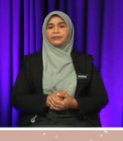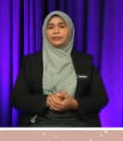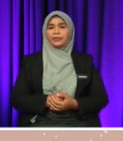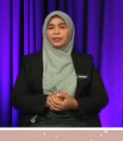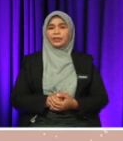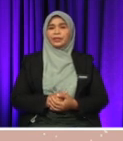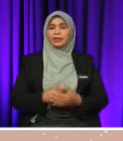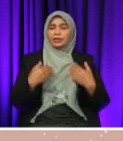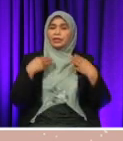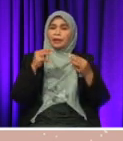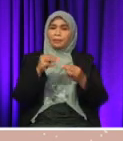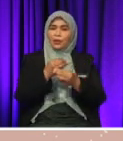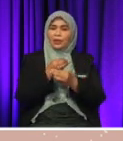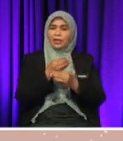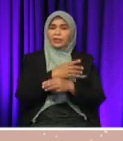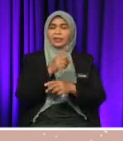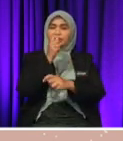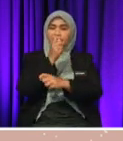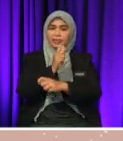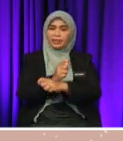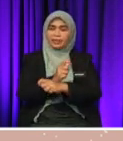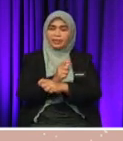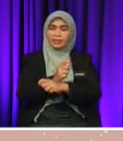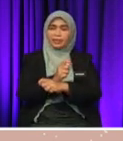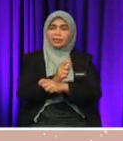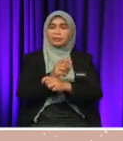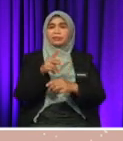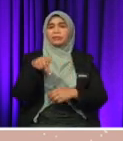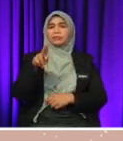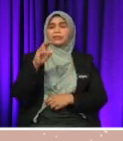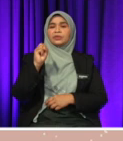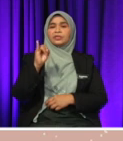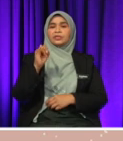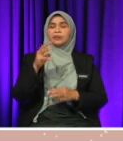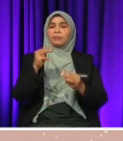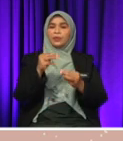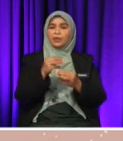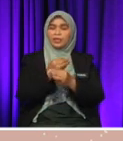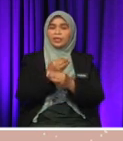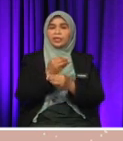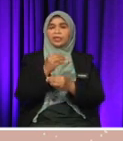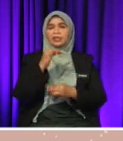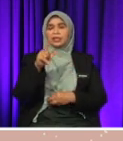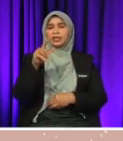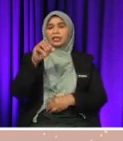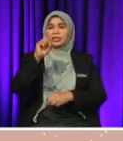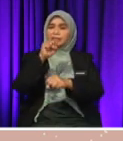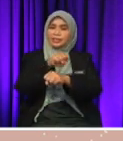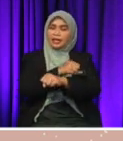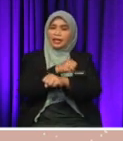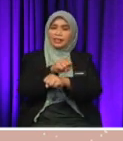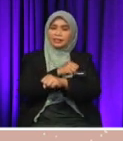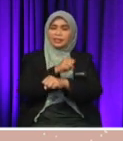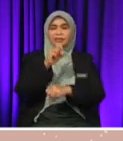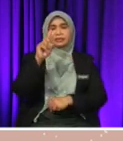puisi tradisional sebut saja tentang puisi modern ingat puisi mode memang saja sahaja